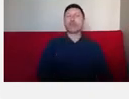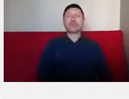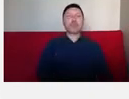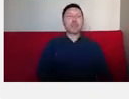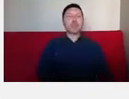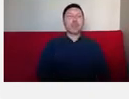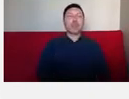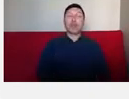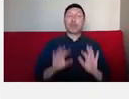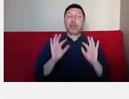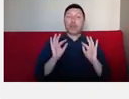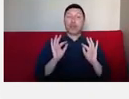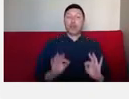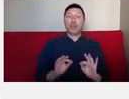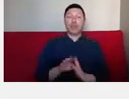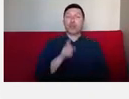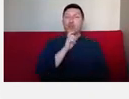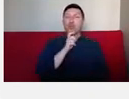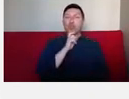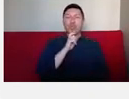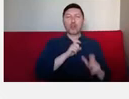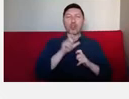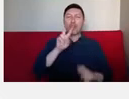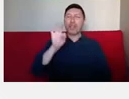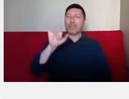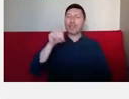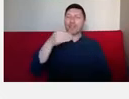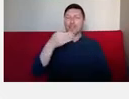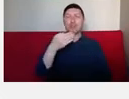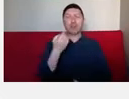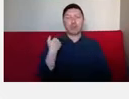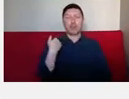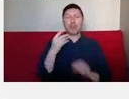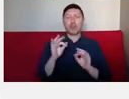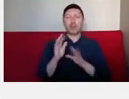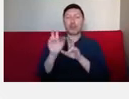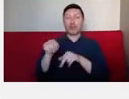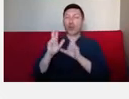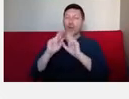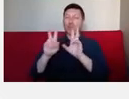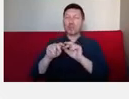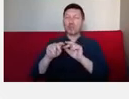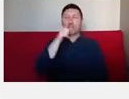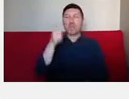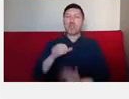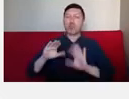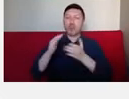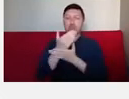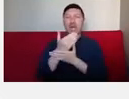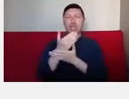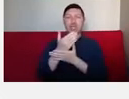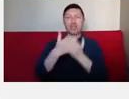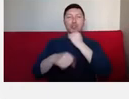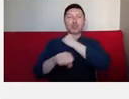Mon rôle, comme Tim l'a dit précédemment, ce sera de vous expliquer comment nous, on procède en Belgique au niveau de la semaine européenne. Et donc, c'est un petit